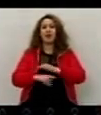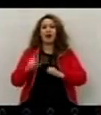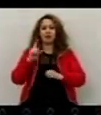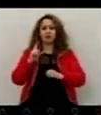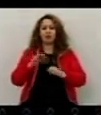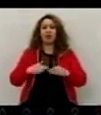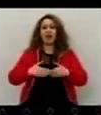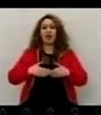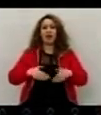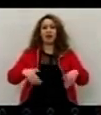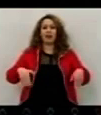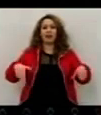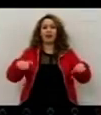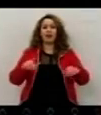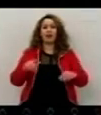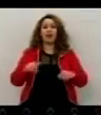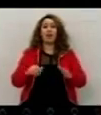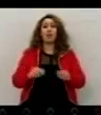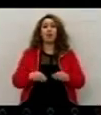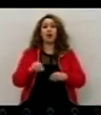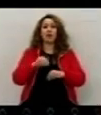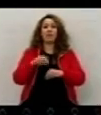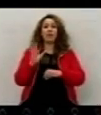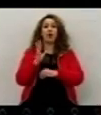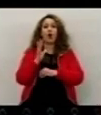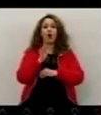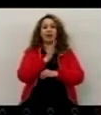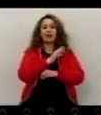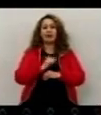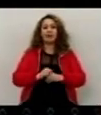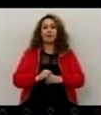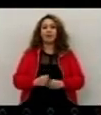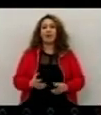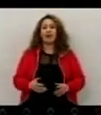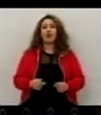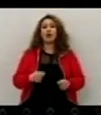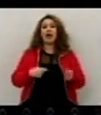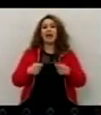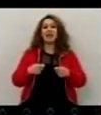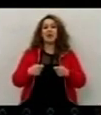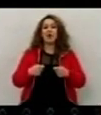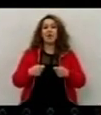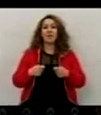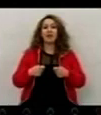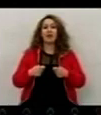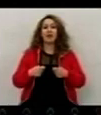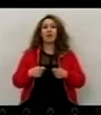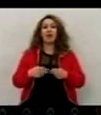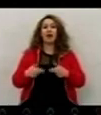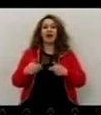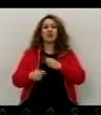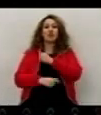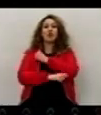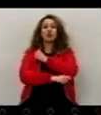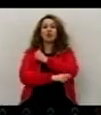مساحات هامة لصالحة للزراعة. فيما يتعلق بالمؤشرات الاقتصادية الخاصة بالمناطق الصحراوية، فقد